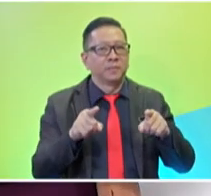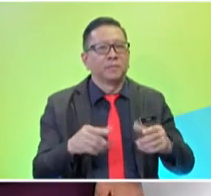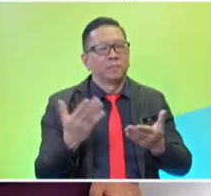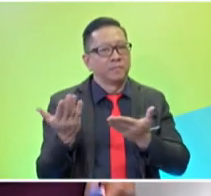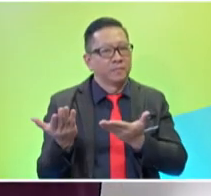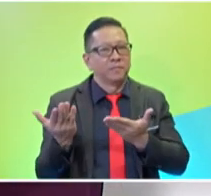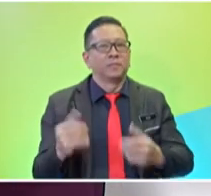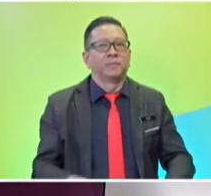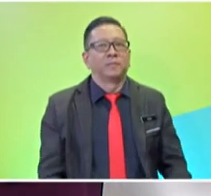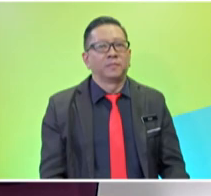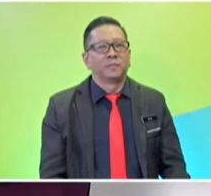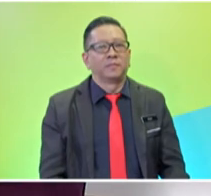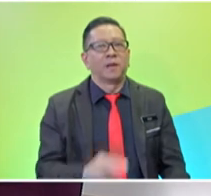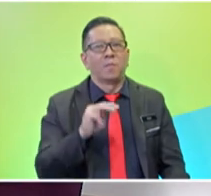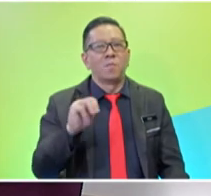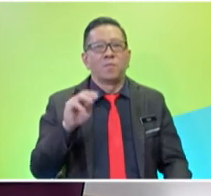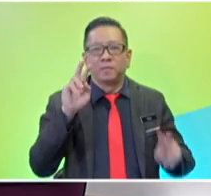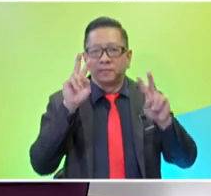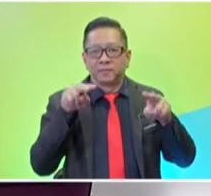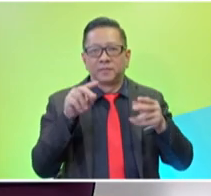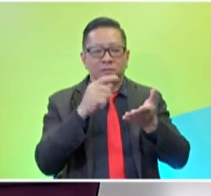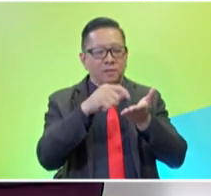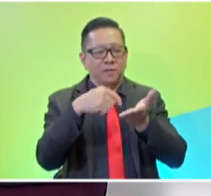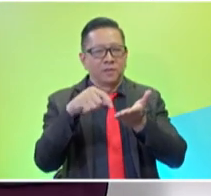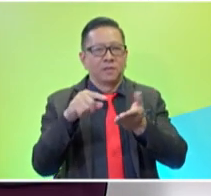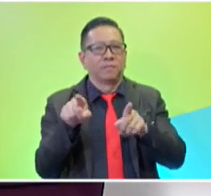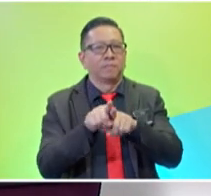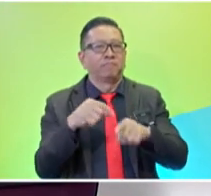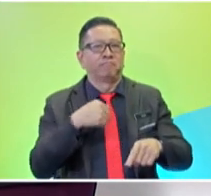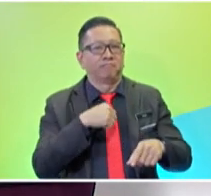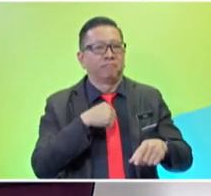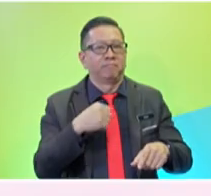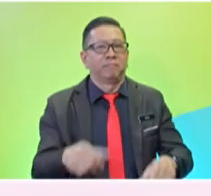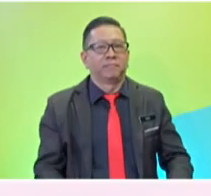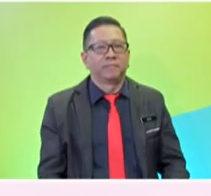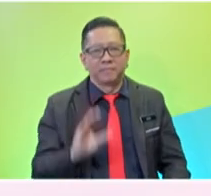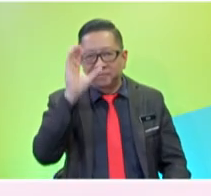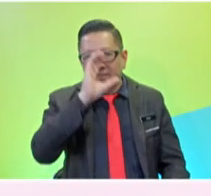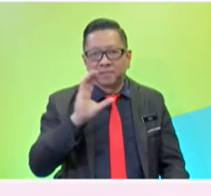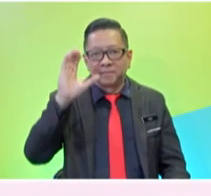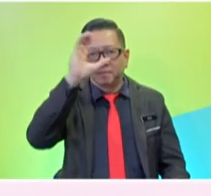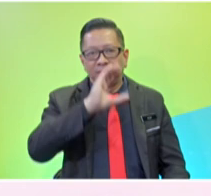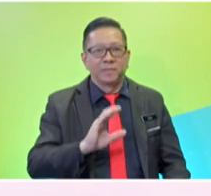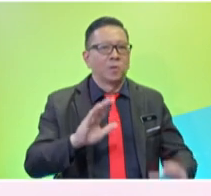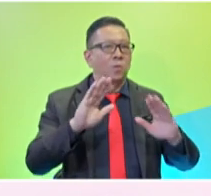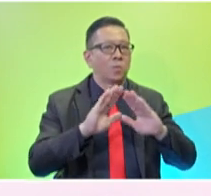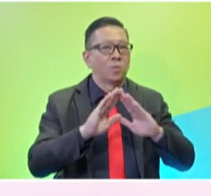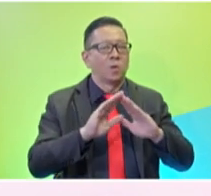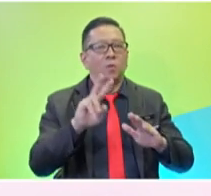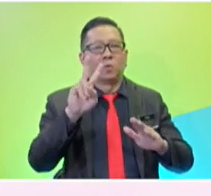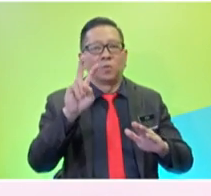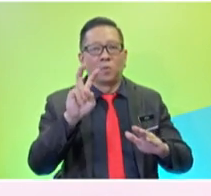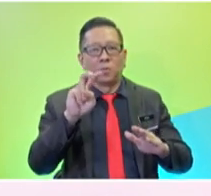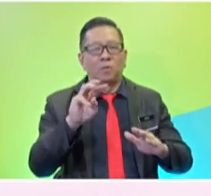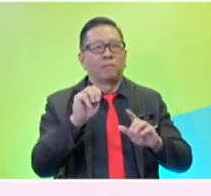Oke saya nanti murid boleh eee Simaklah jawaban masing-masing Oke kita nak cari Kiai halaman eee rumah seluas 20 m